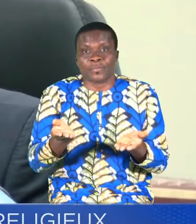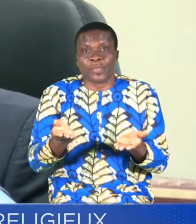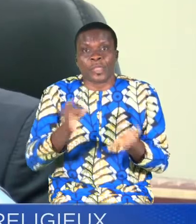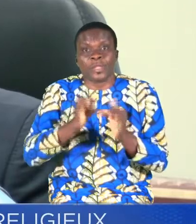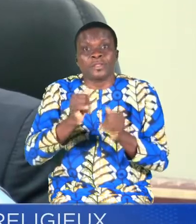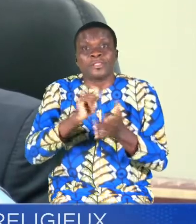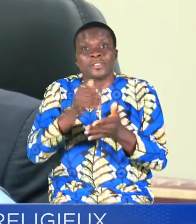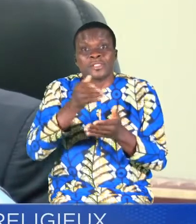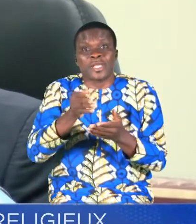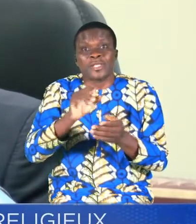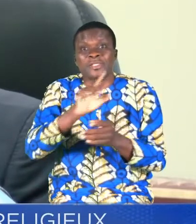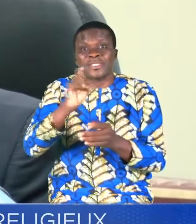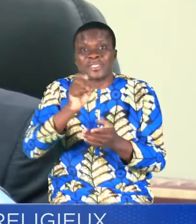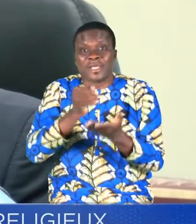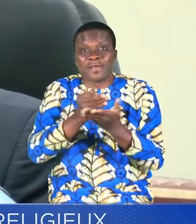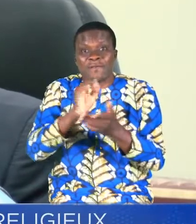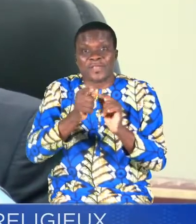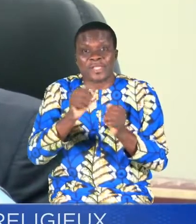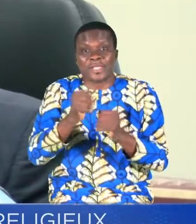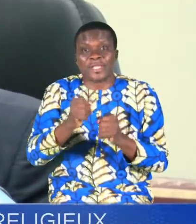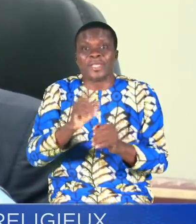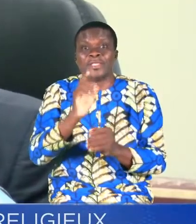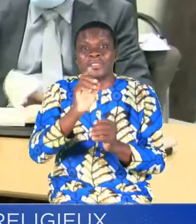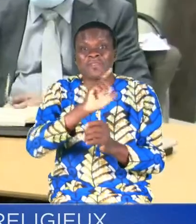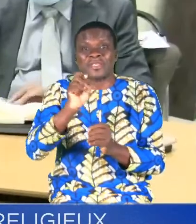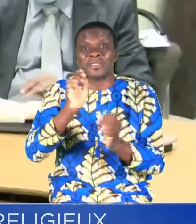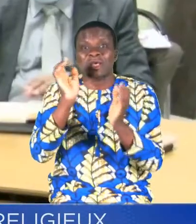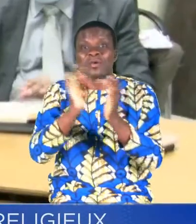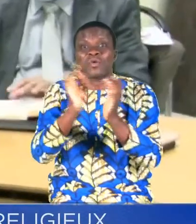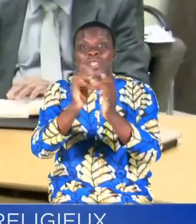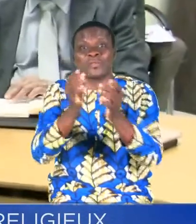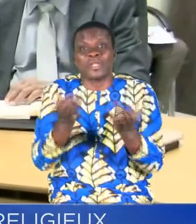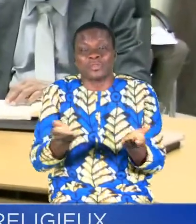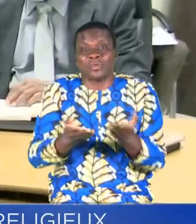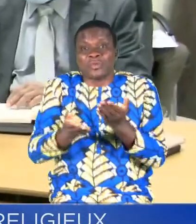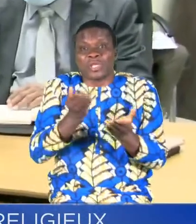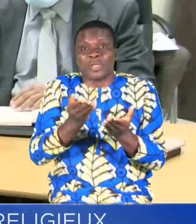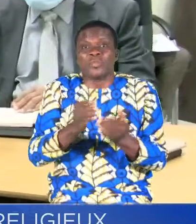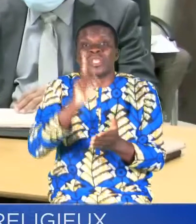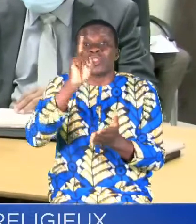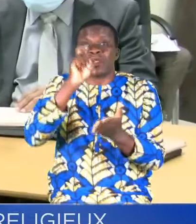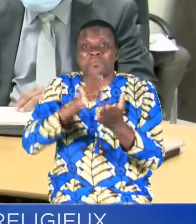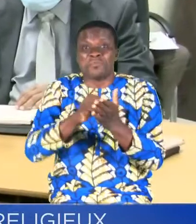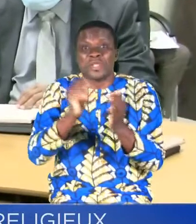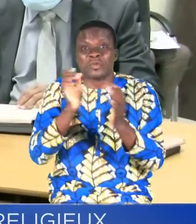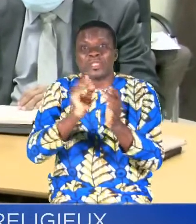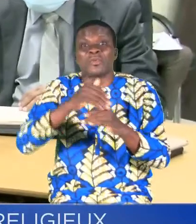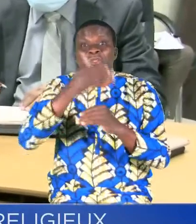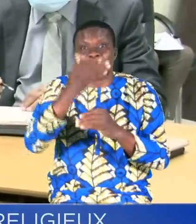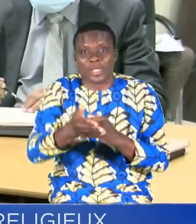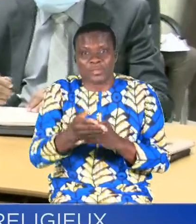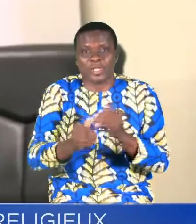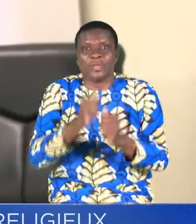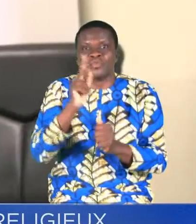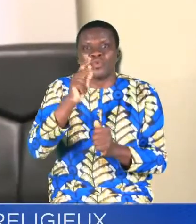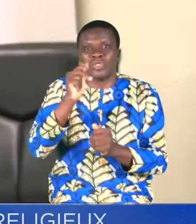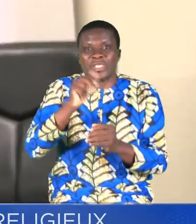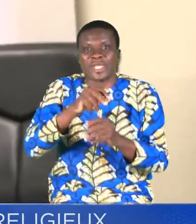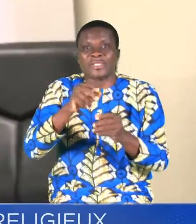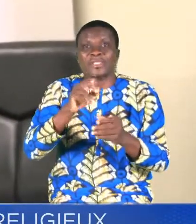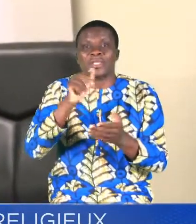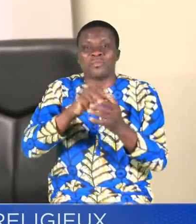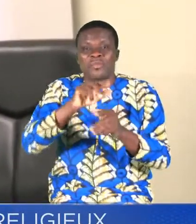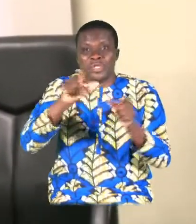S'il y a 100 fidèles dans l'église, c'est 100 contaminations. Et peut-être 1000 contaminations après. Plus de 13 000 lieux de